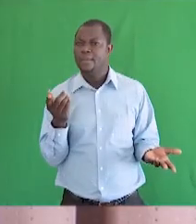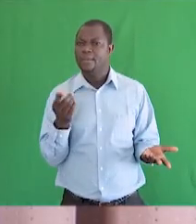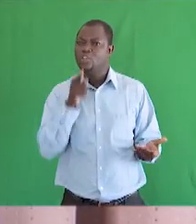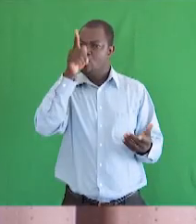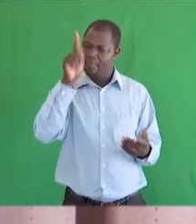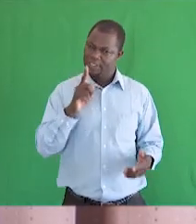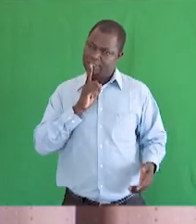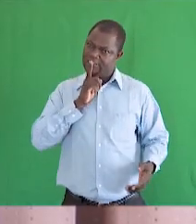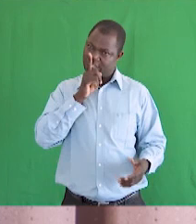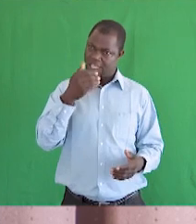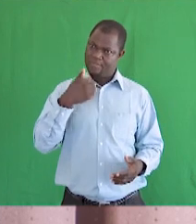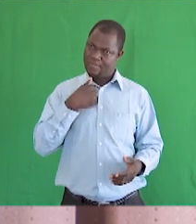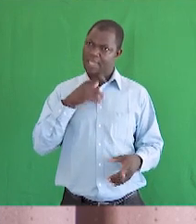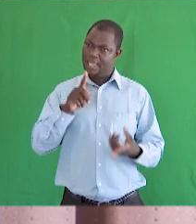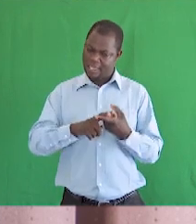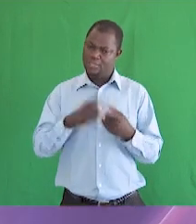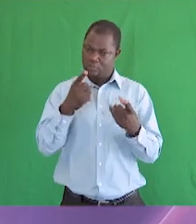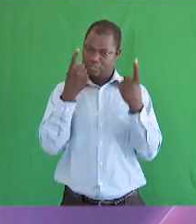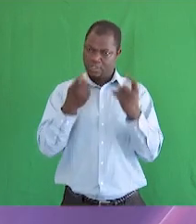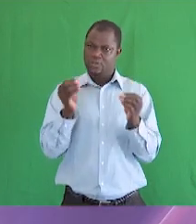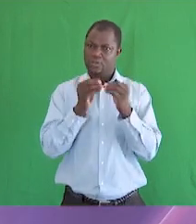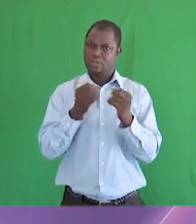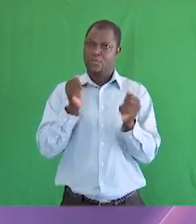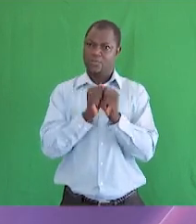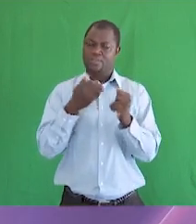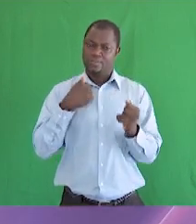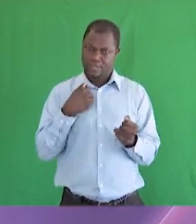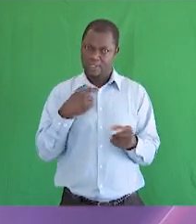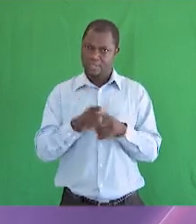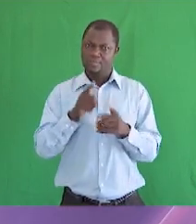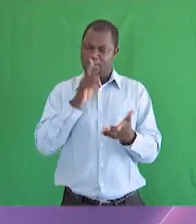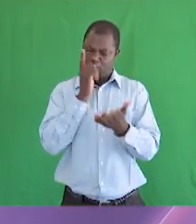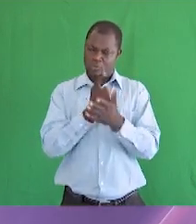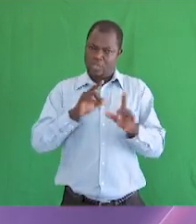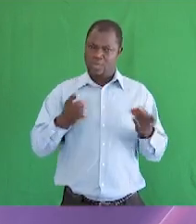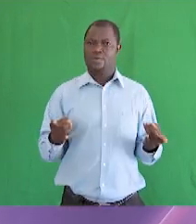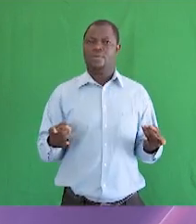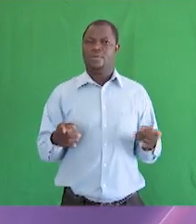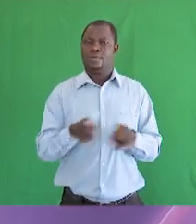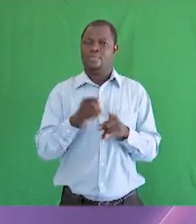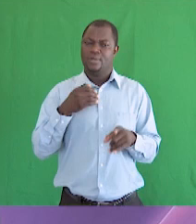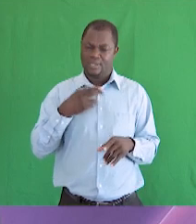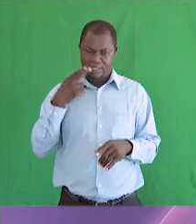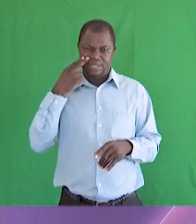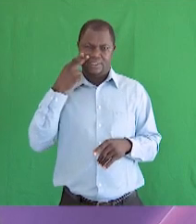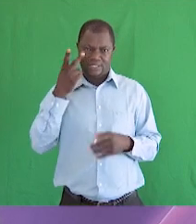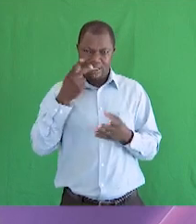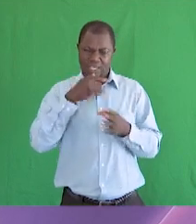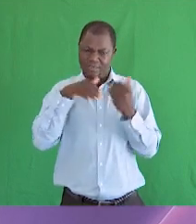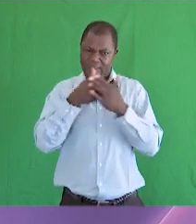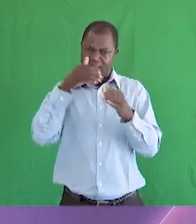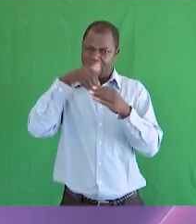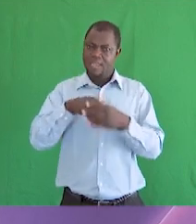kotaurai zvekuneni mondigarisa pasi mukurukura kuti mwanangu zvinofambiswa zvakadai saka ndinoona kuti panyaya iyoyo